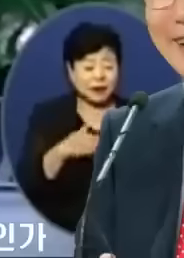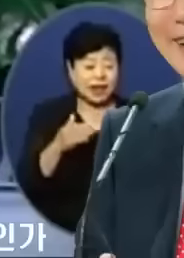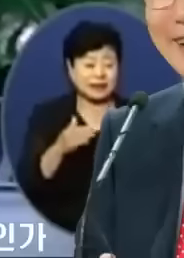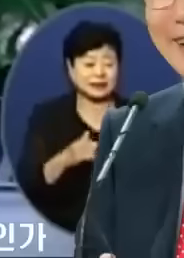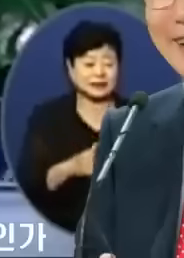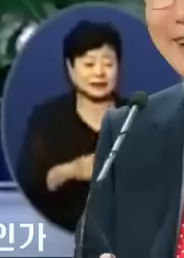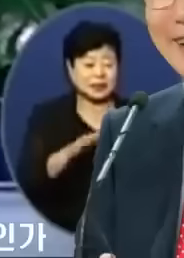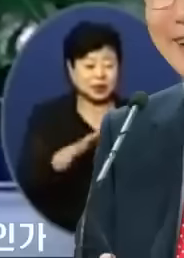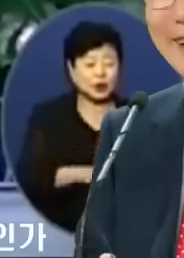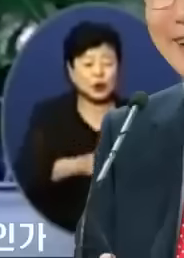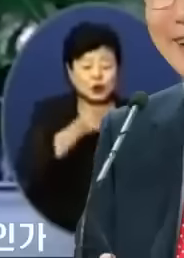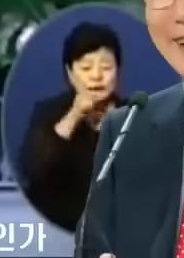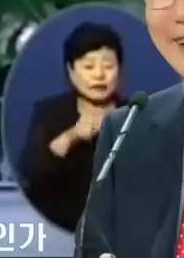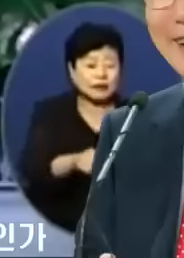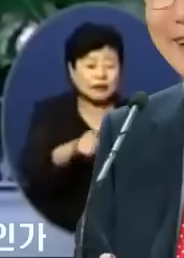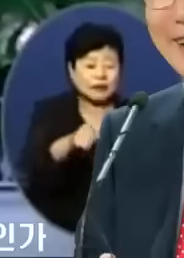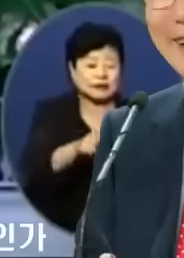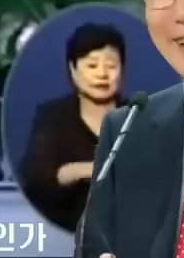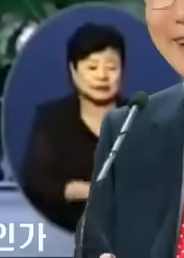가는데 논대를 지나갑니다.